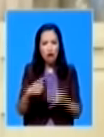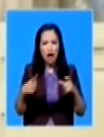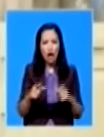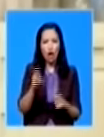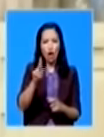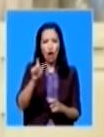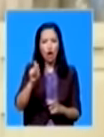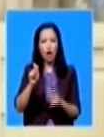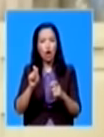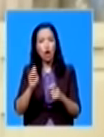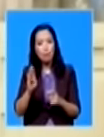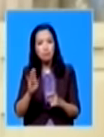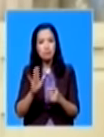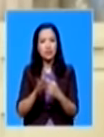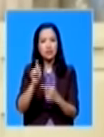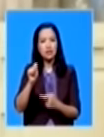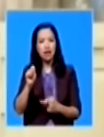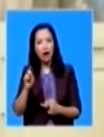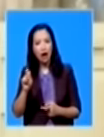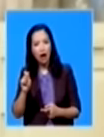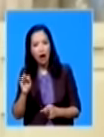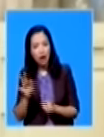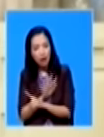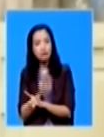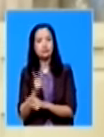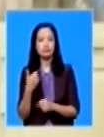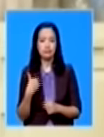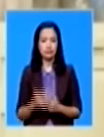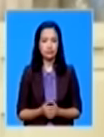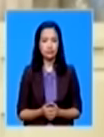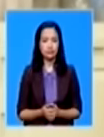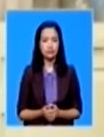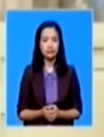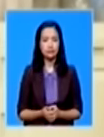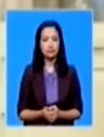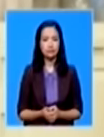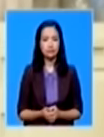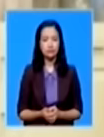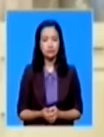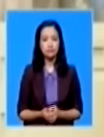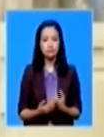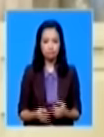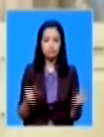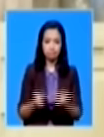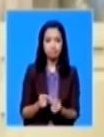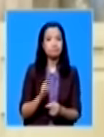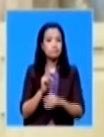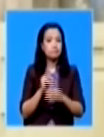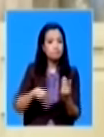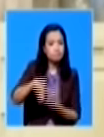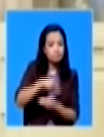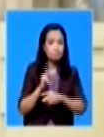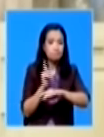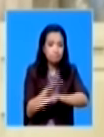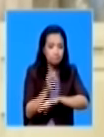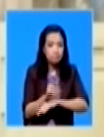ขาดการขับเคลื่อนไงทั้งที่เราถึงต้องเอาภาคพวกนี้เข้ามาช่วยแล้วก็สร้างในเรื่องของโซเชียลบิสเนสก็คือในเรื่องของการสร้